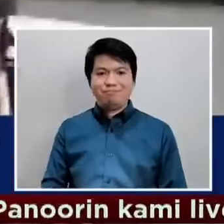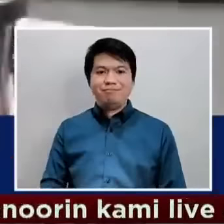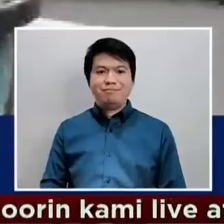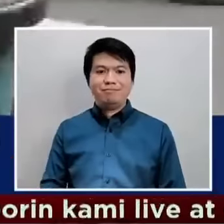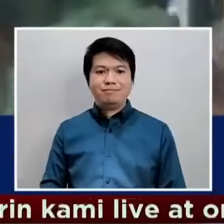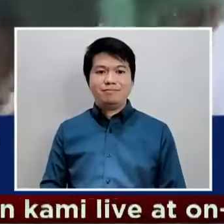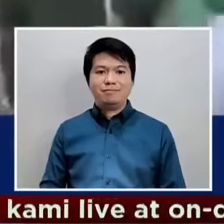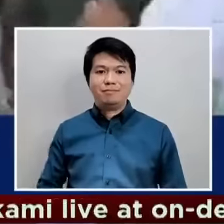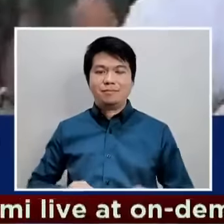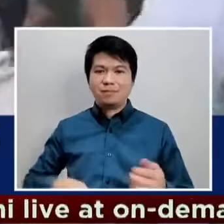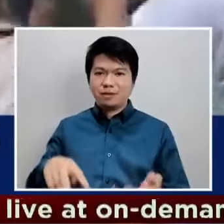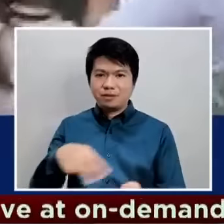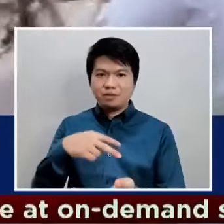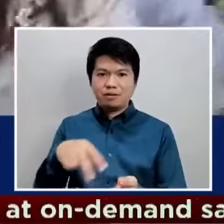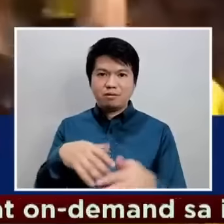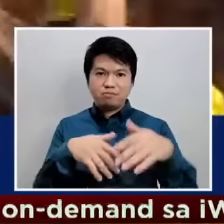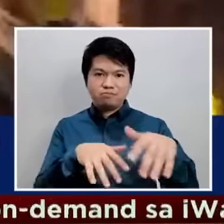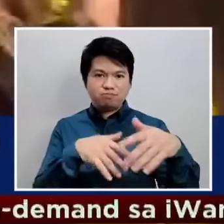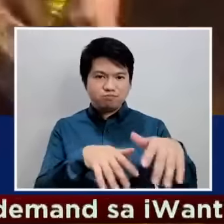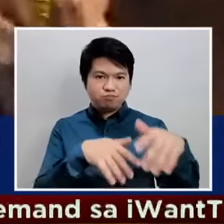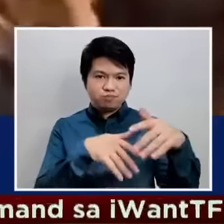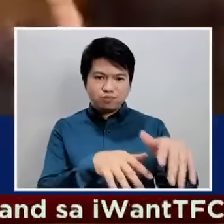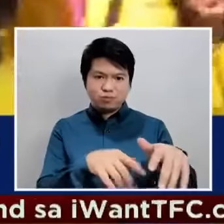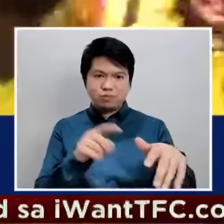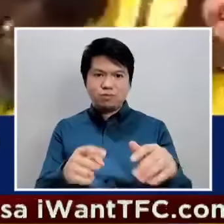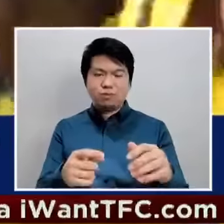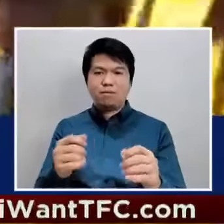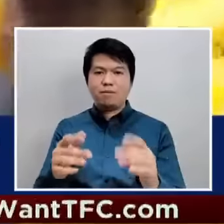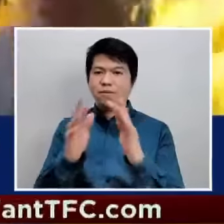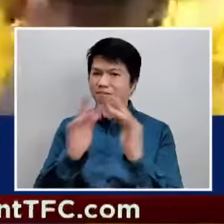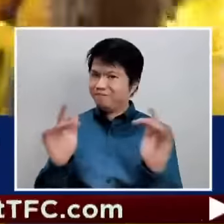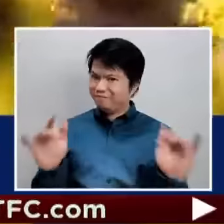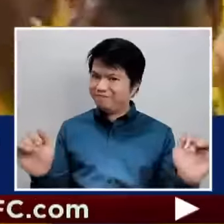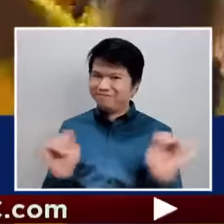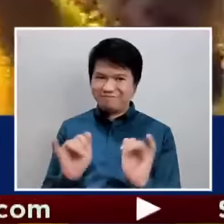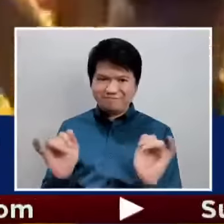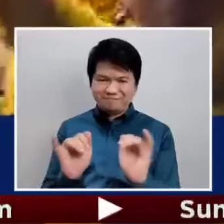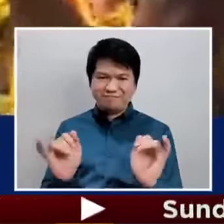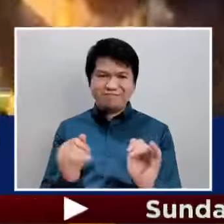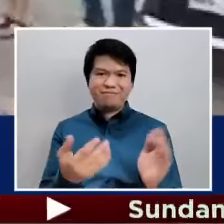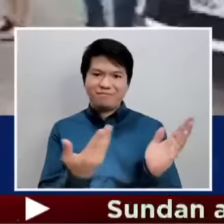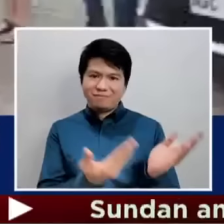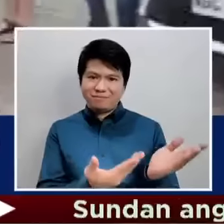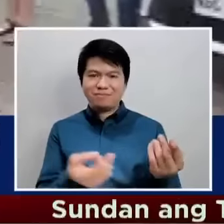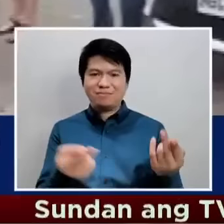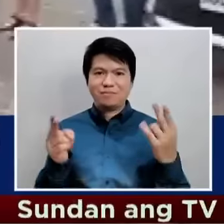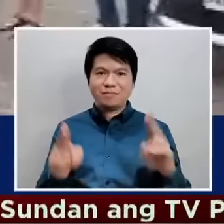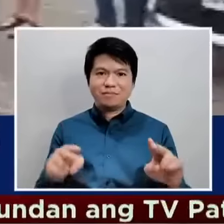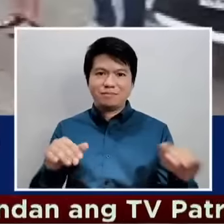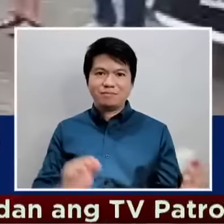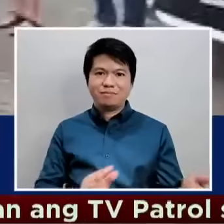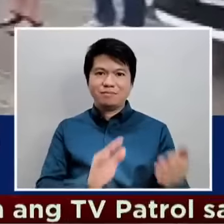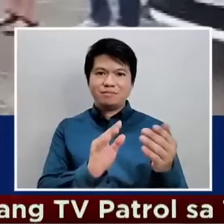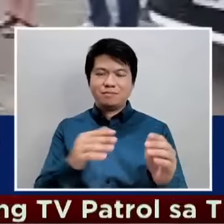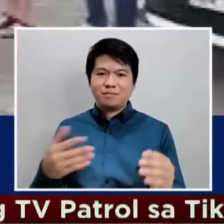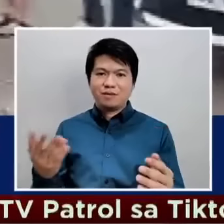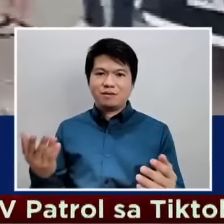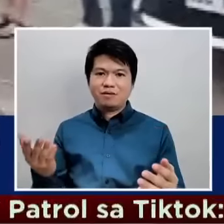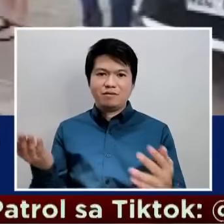Sayawan, prosesyon, marcha, mala fiesta. Ganito ang kadalasang eksena na sumasalubong sa mga naghahain ng